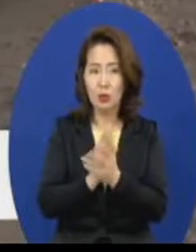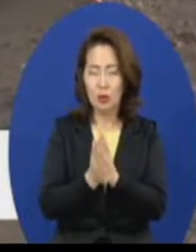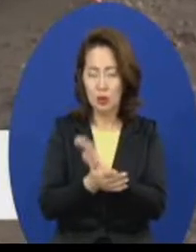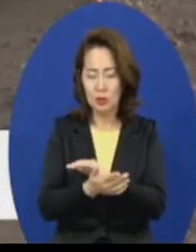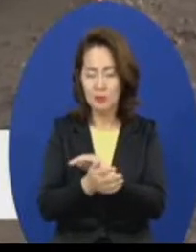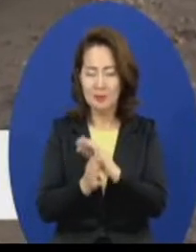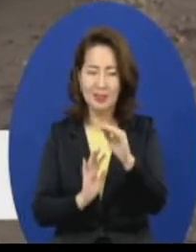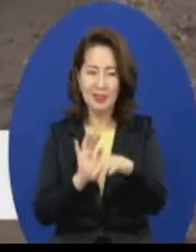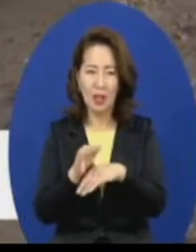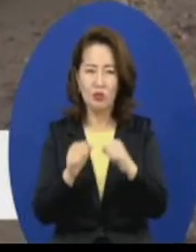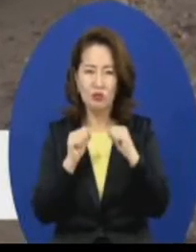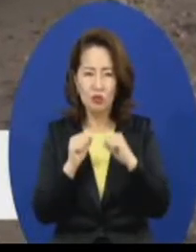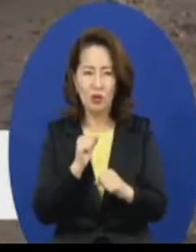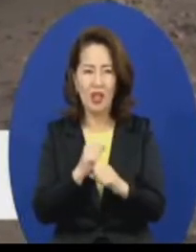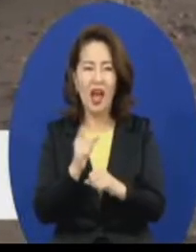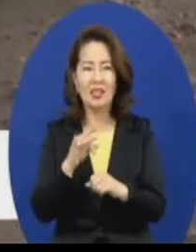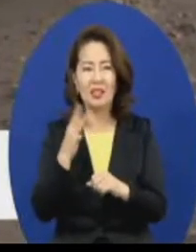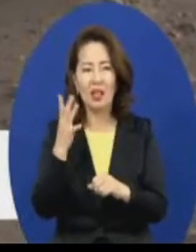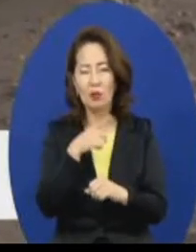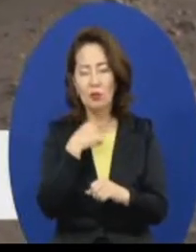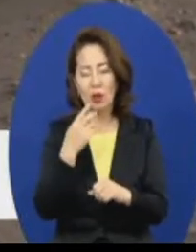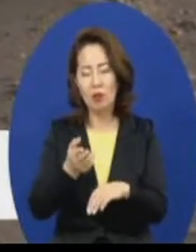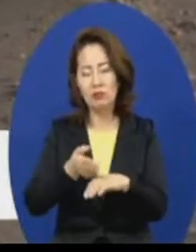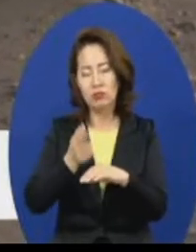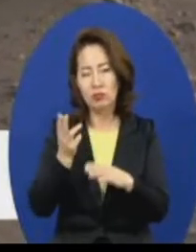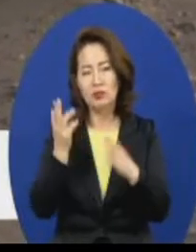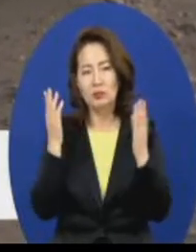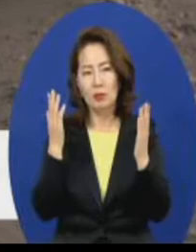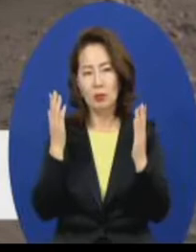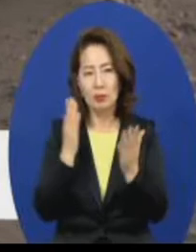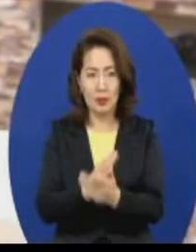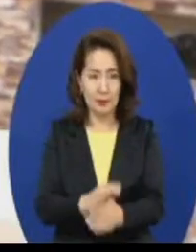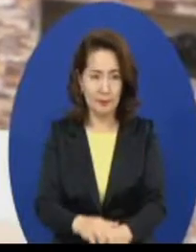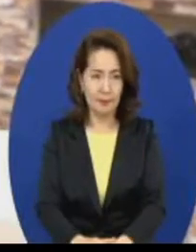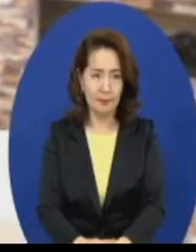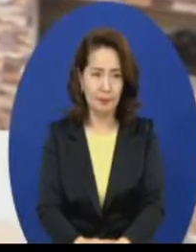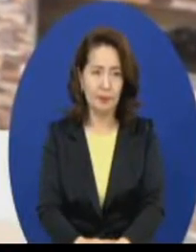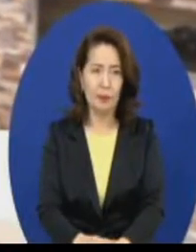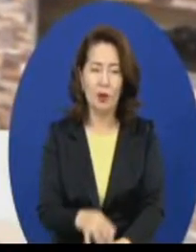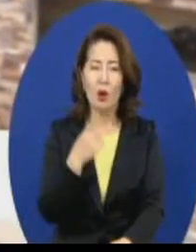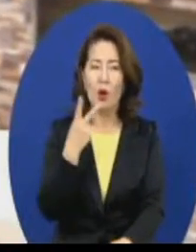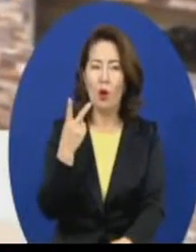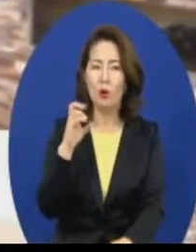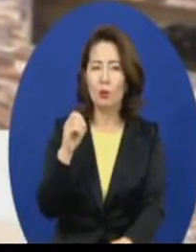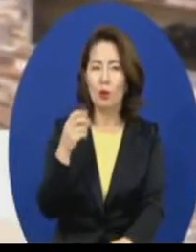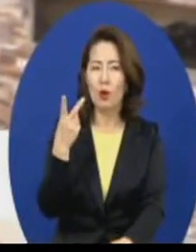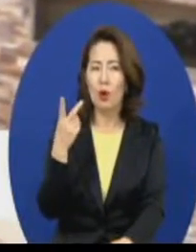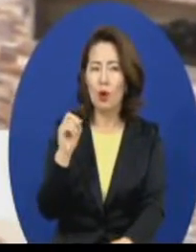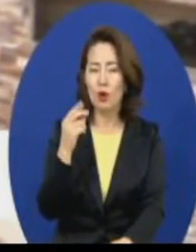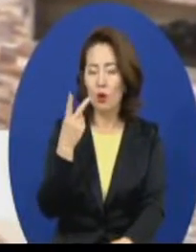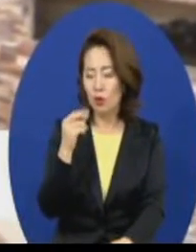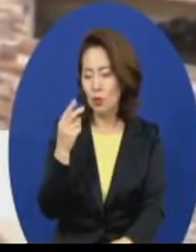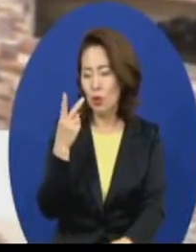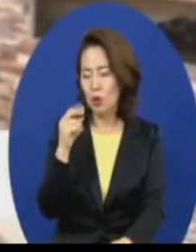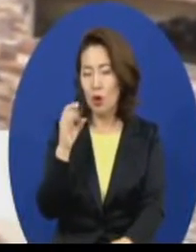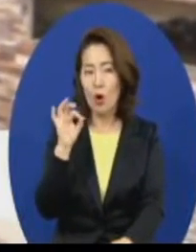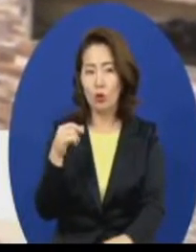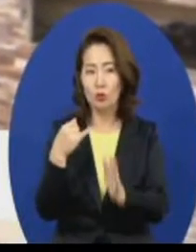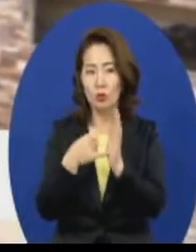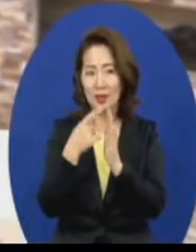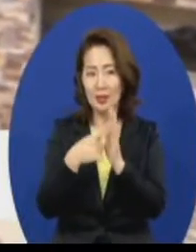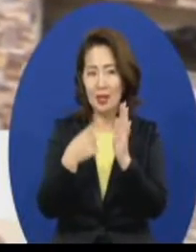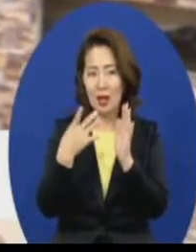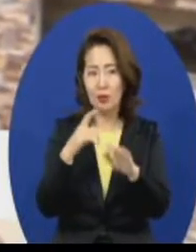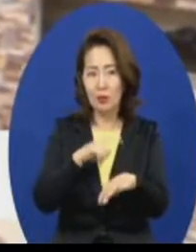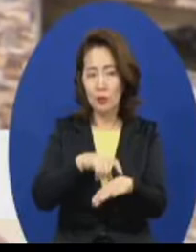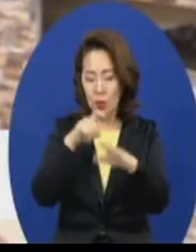туулахаар ажиллаж байгааг эрдэнэс 5 толгой хувьцаат компанийн гүйцэтгэх захирал хэлж байна. 2020 оны 6-р сарын 15 хүртэлх хугацаанд